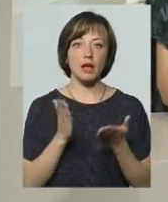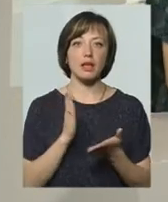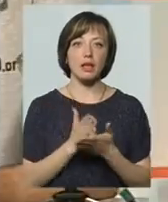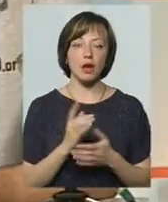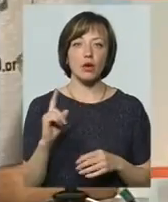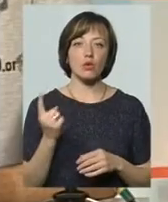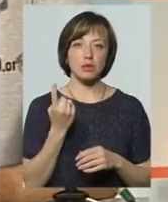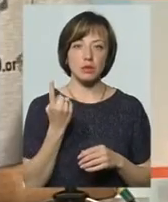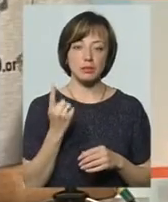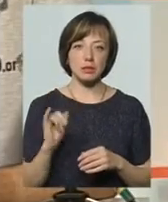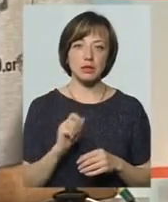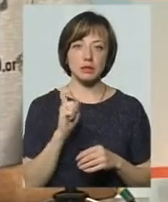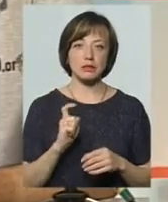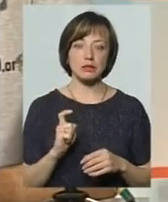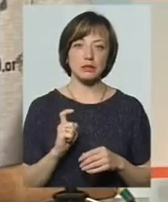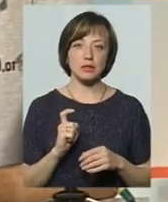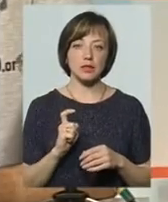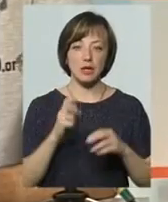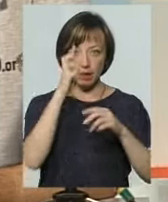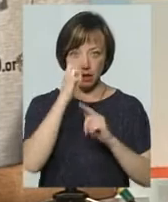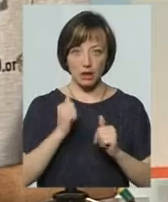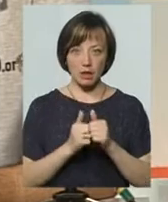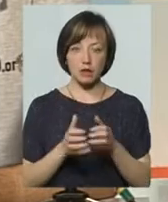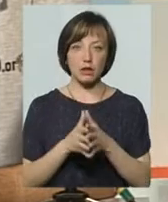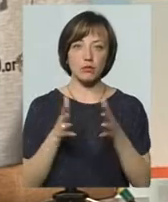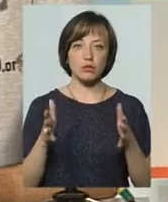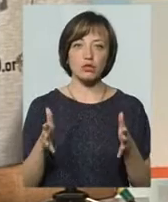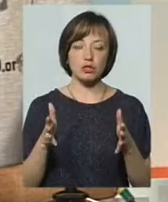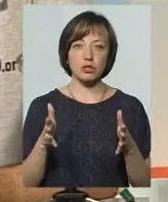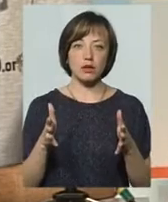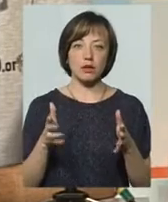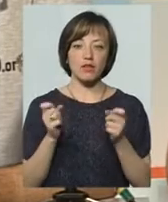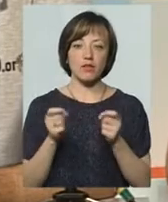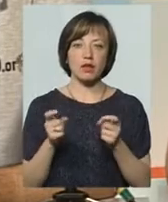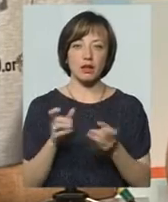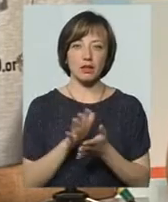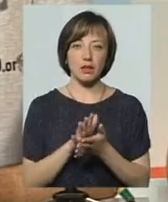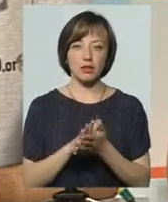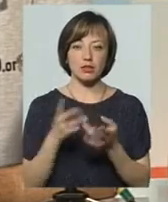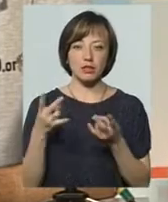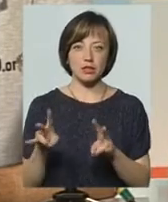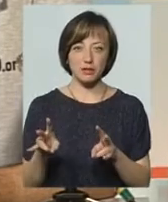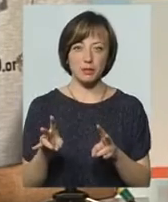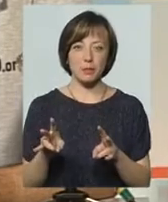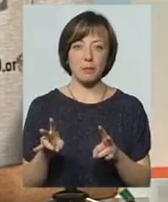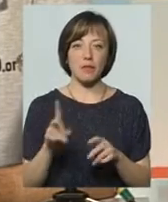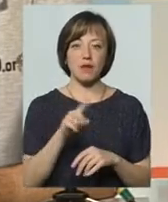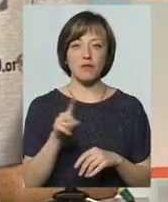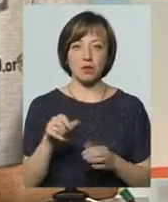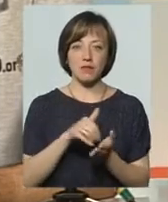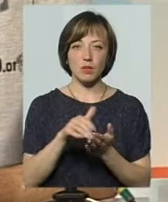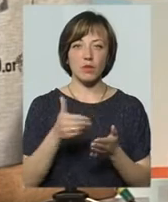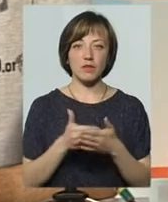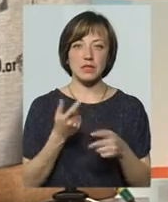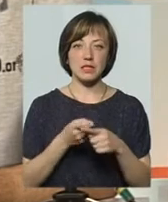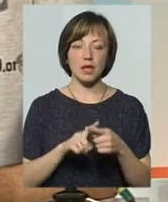одним з таких країн, які найбільше викидають саме шкідливих викидів, вони відмовились від